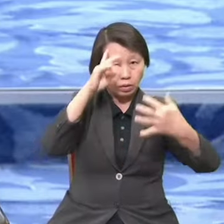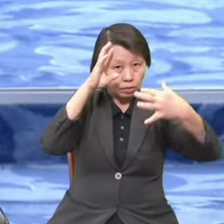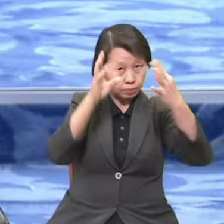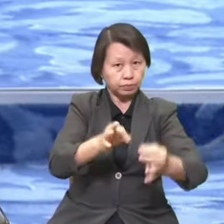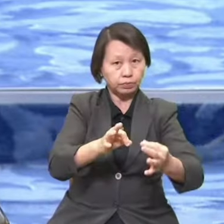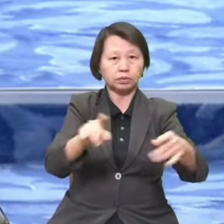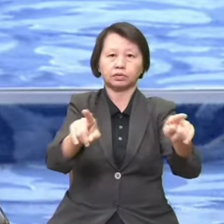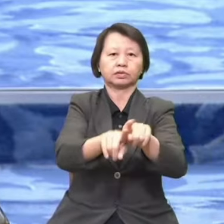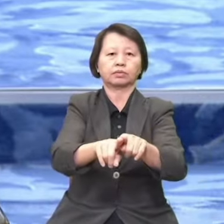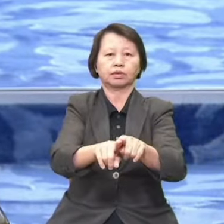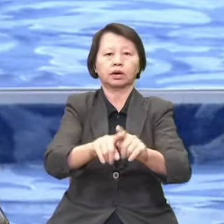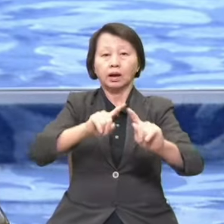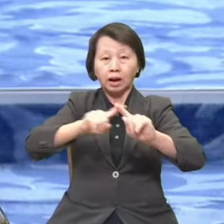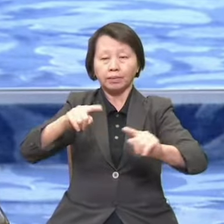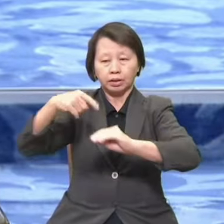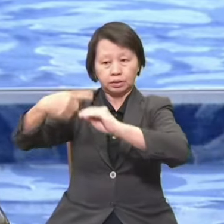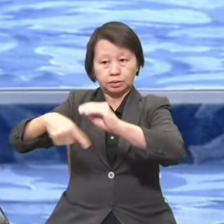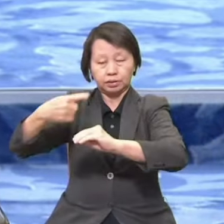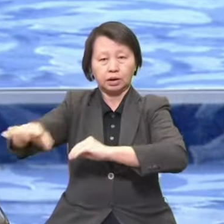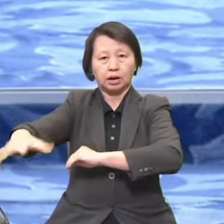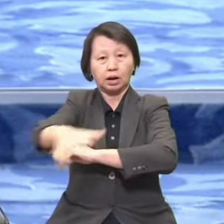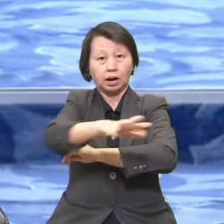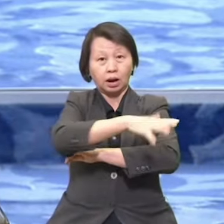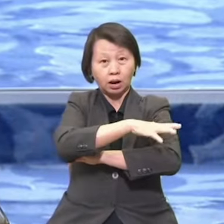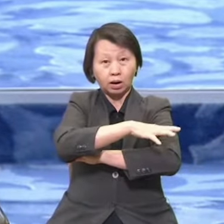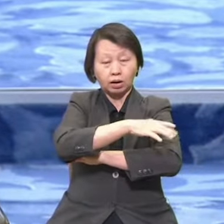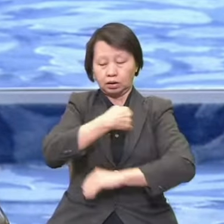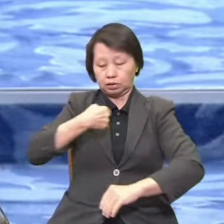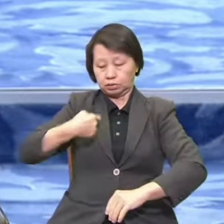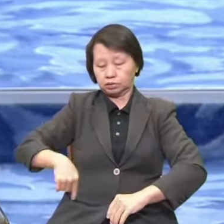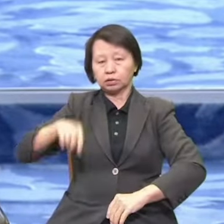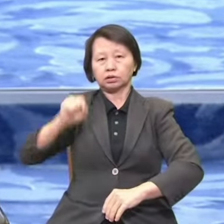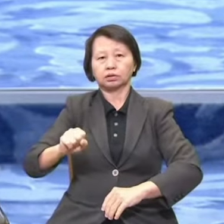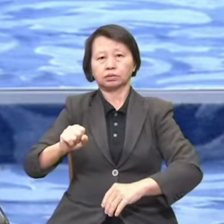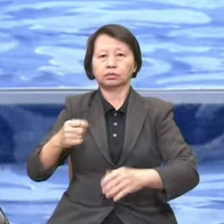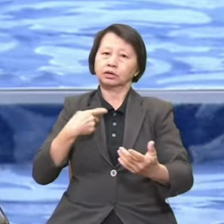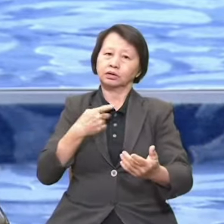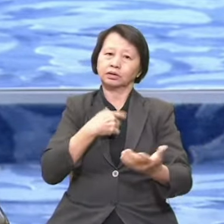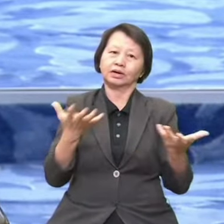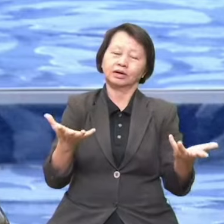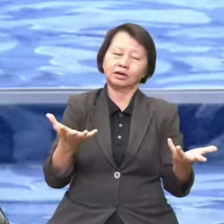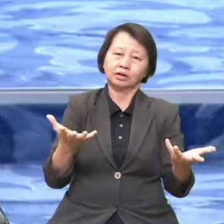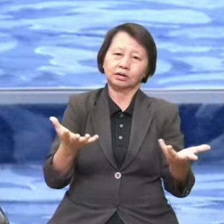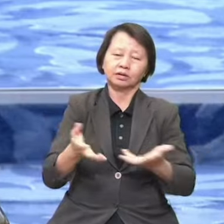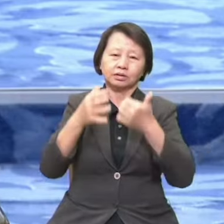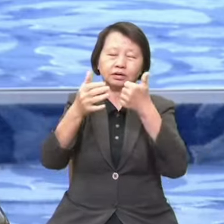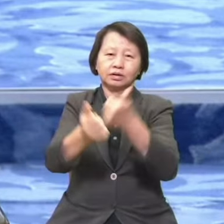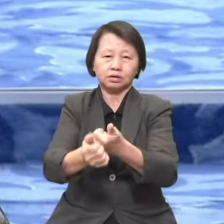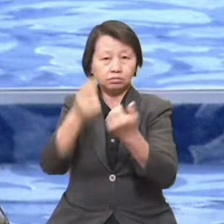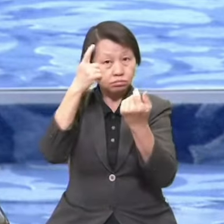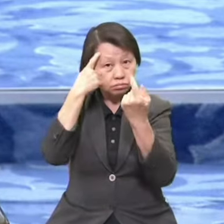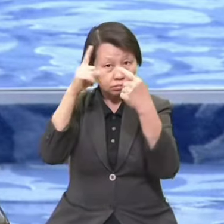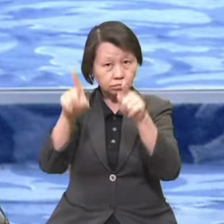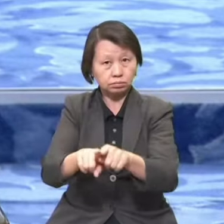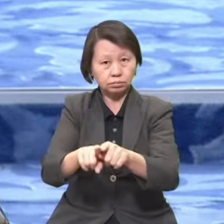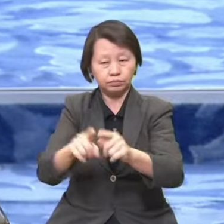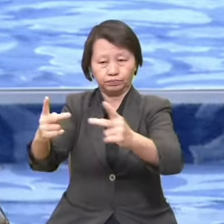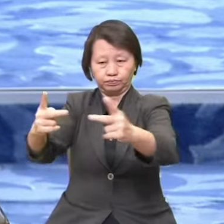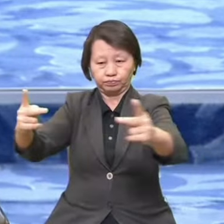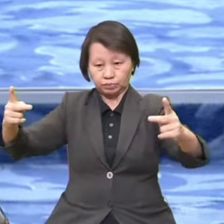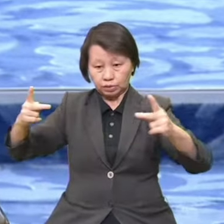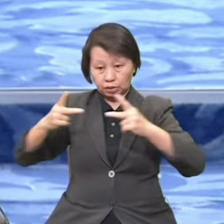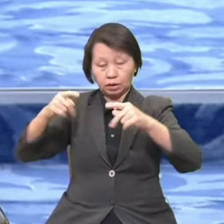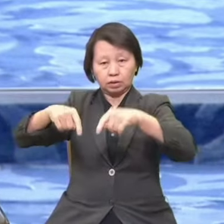dalam hal Laut Cina Selatan saya sebut tadi kita terikat dengan persetujuan supaya kawasan